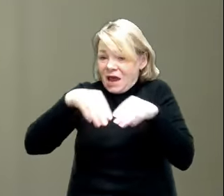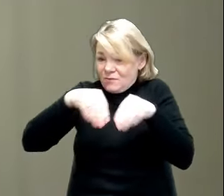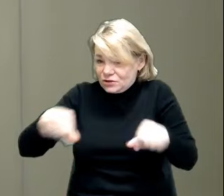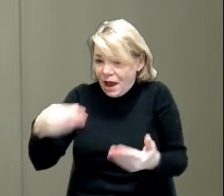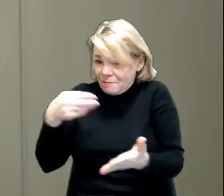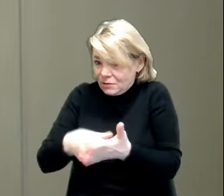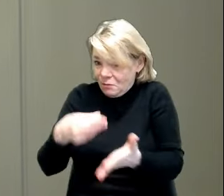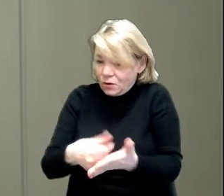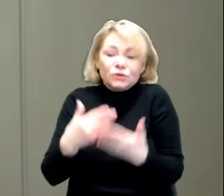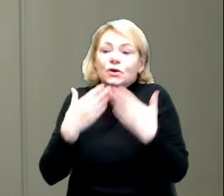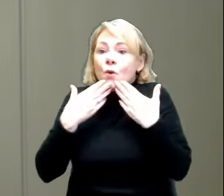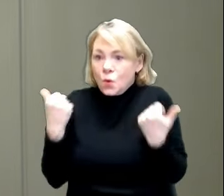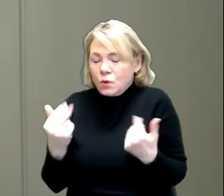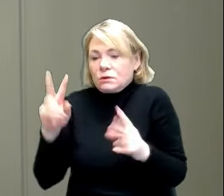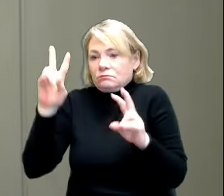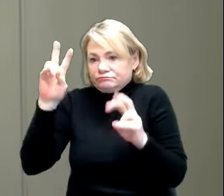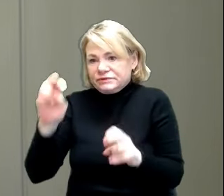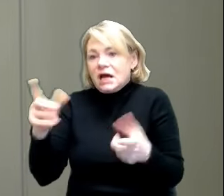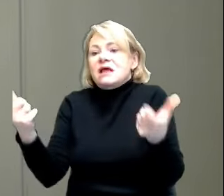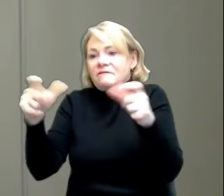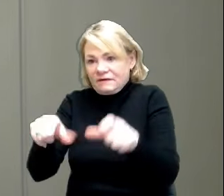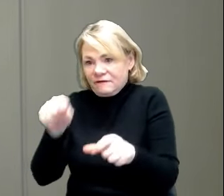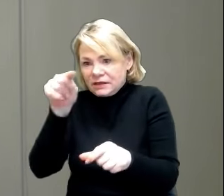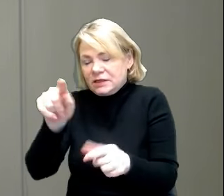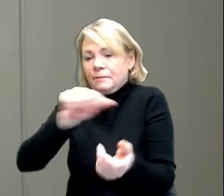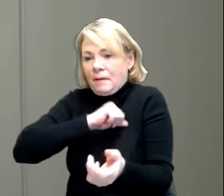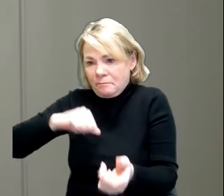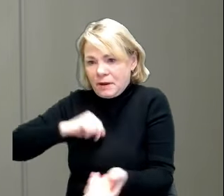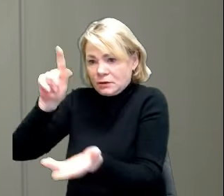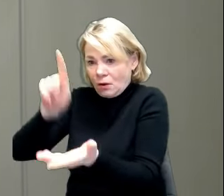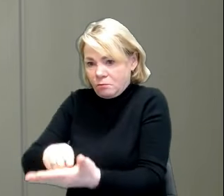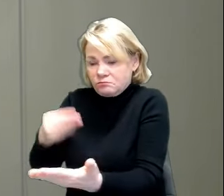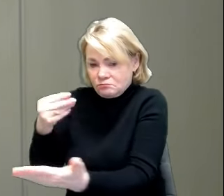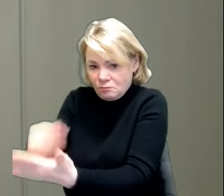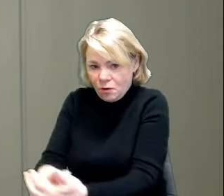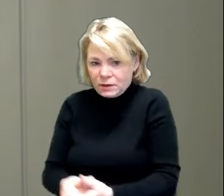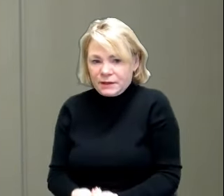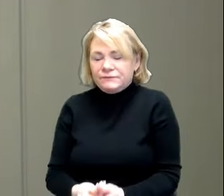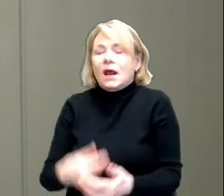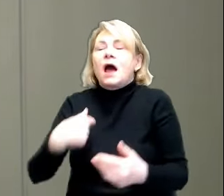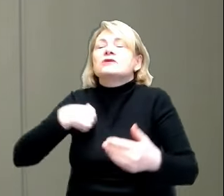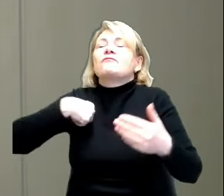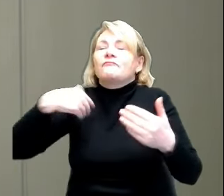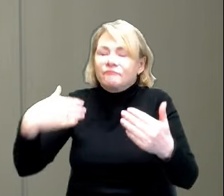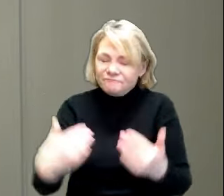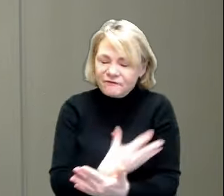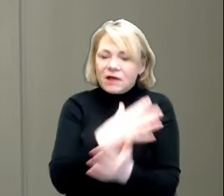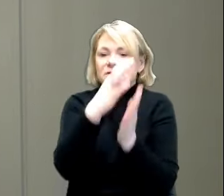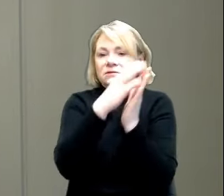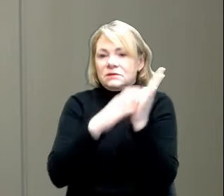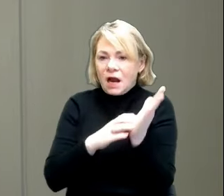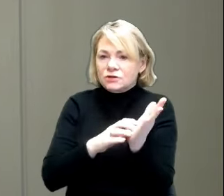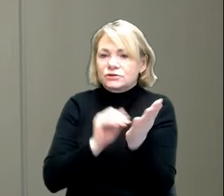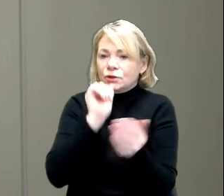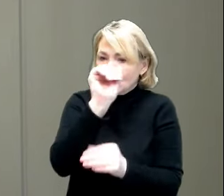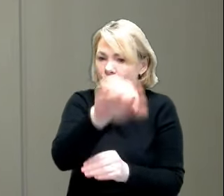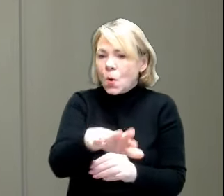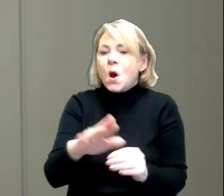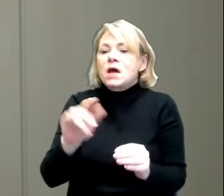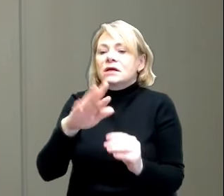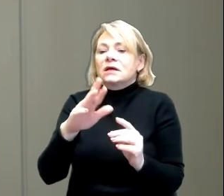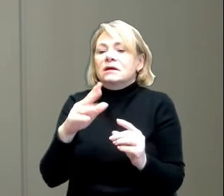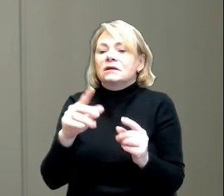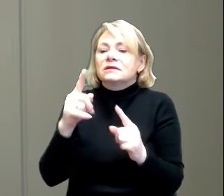nuomos rašau nacionalinės žemės tarnyba vėl prašymą kad sudaryt sutartį tarnyba nurodo kol savivaldybė neatsisakys